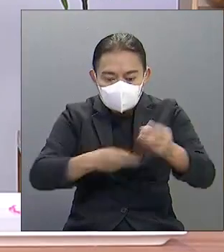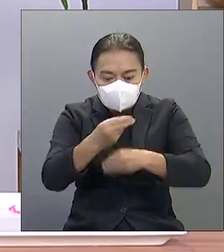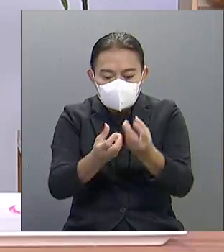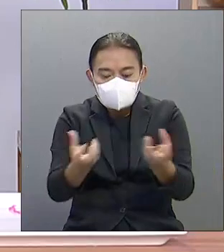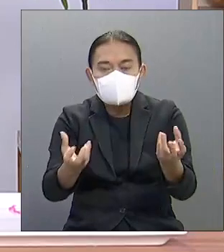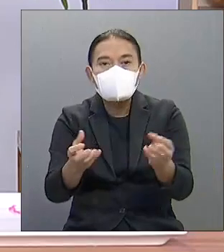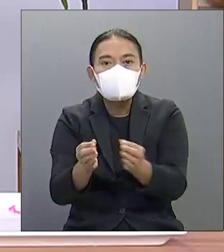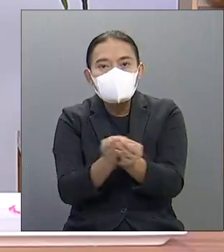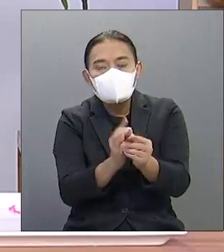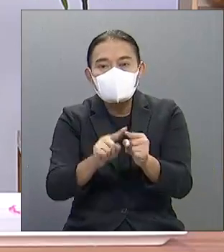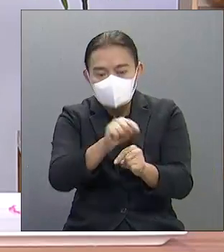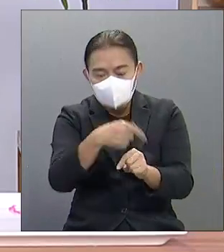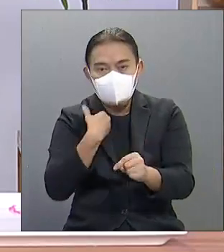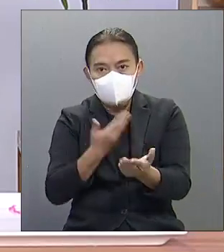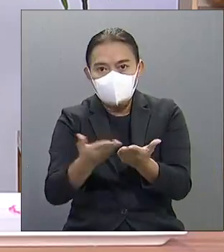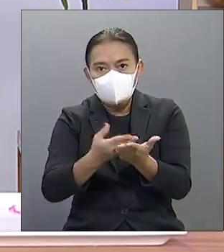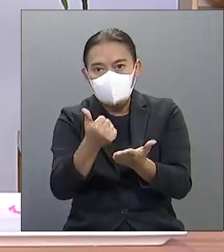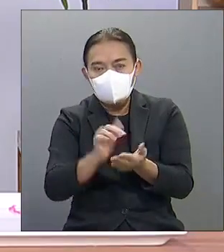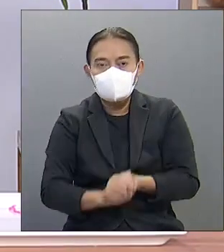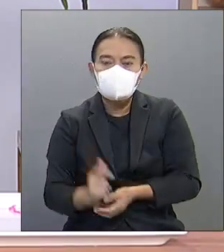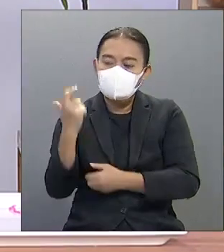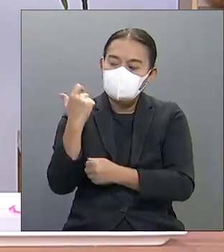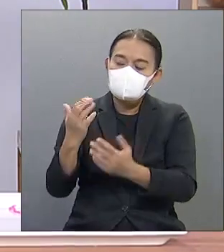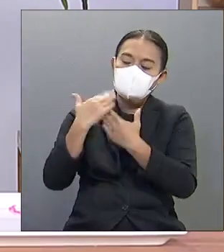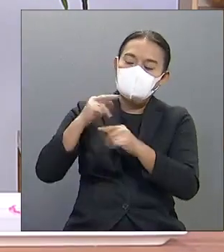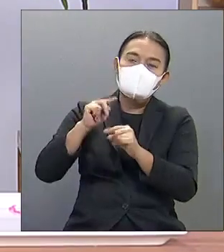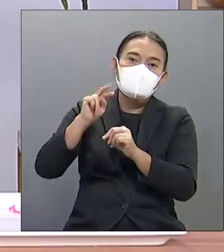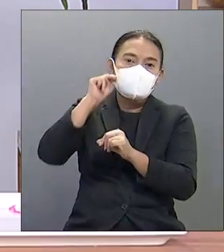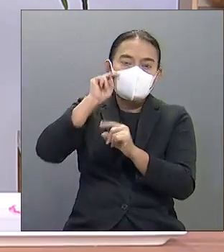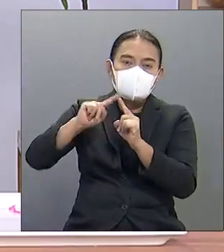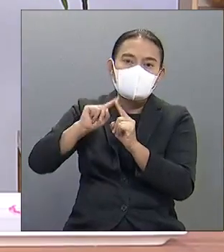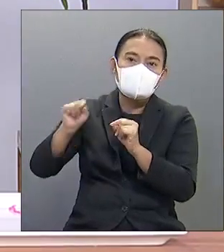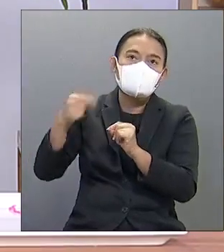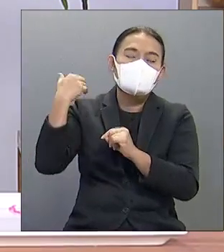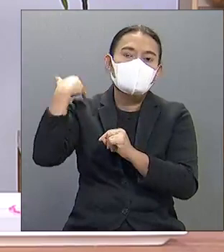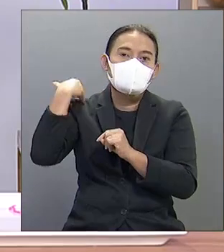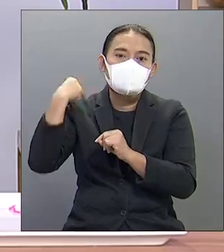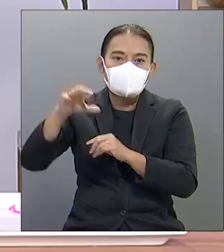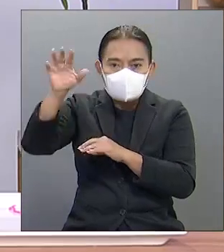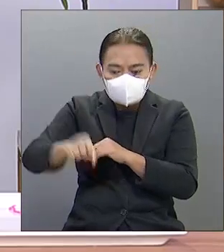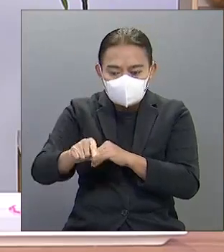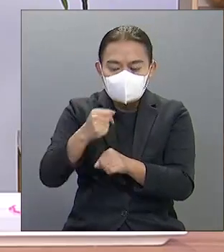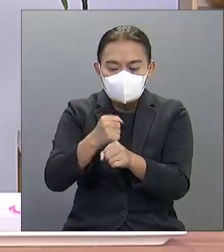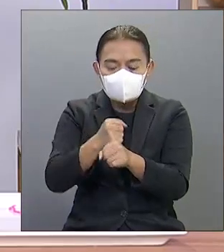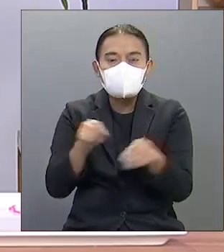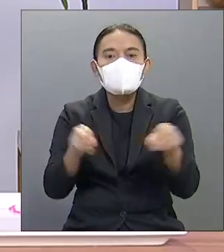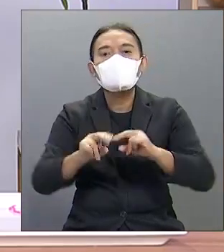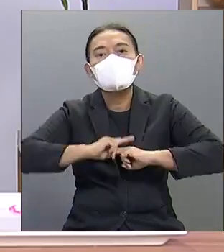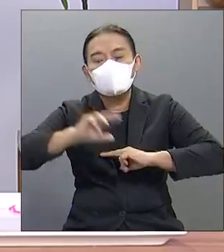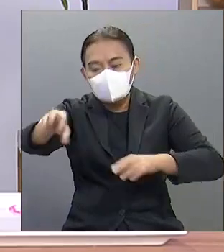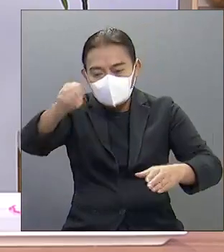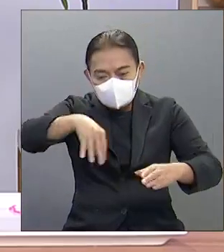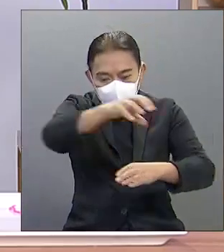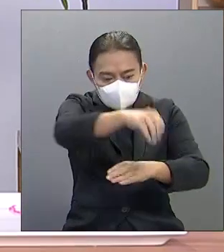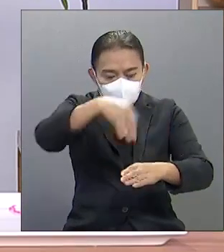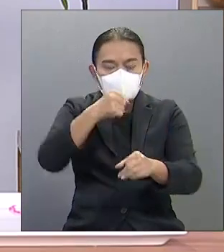ารนะคะเจลอาบน้ำมีใช้อยู่ทุกบ้านอยู่แล้วนะคะก็คือสามารถที่จะเอาวัตถุดิบที่มีอยู่ใกล้ๆตัวเอามาใช้ได้ส